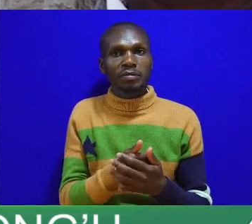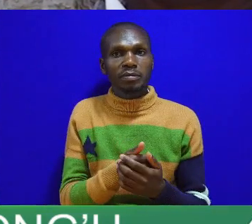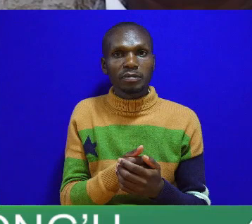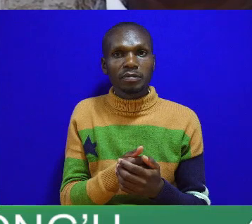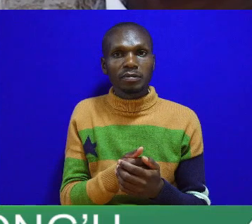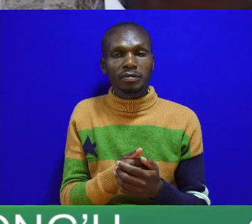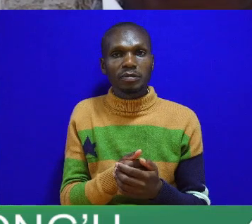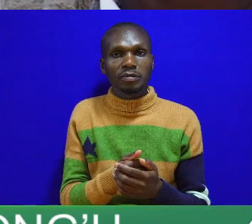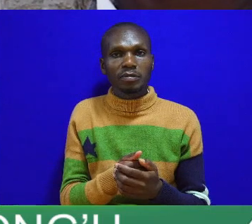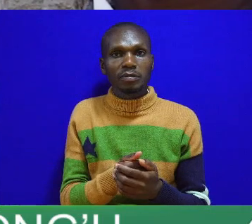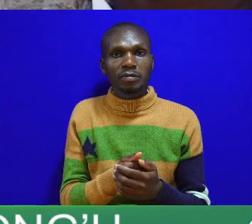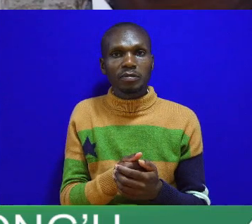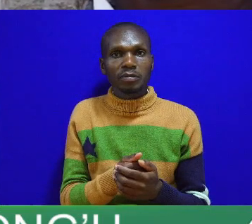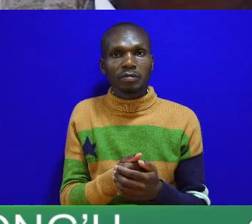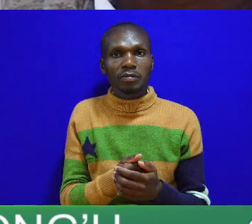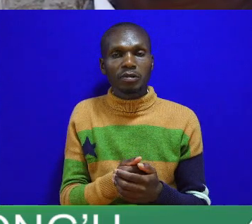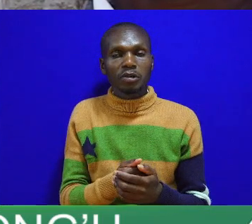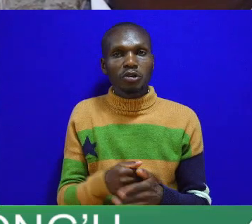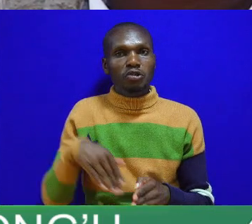Tichiba, Chiquebereka,